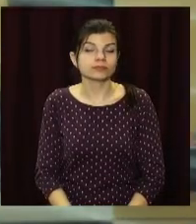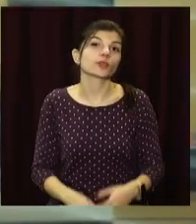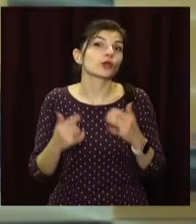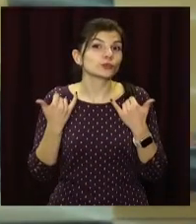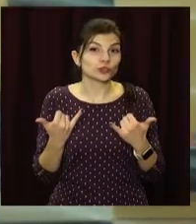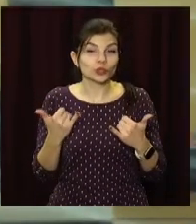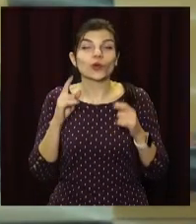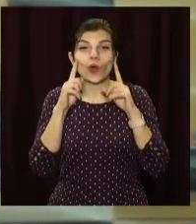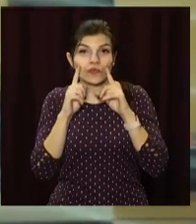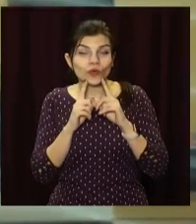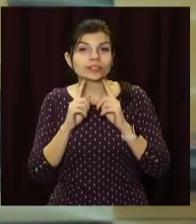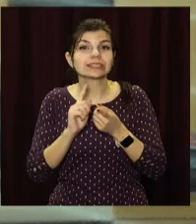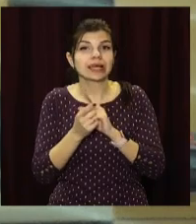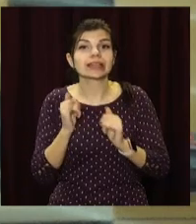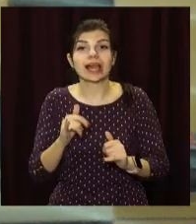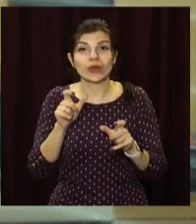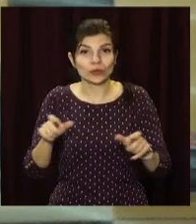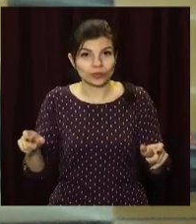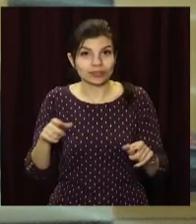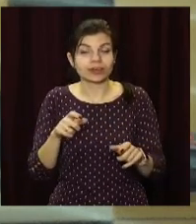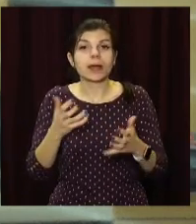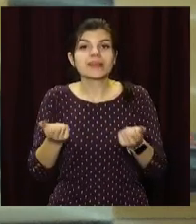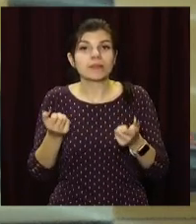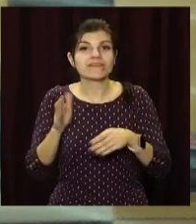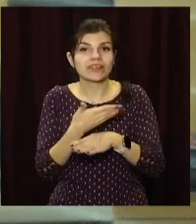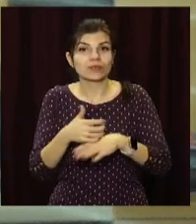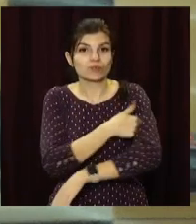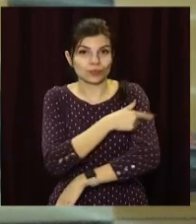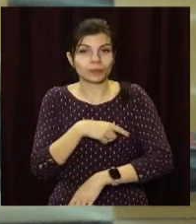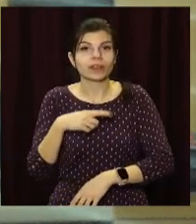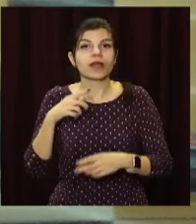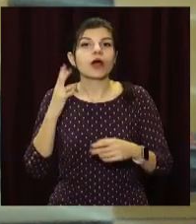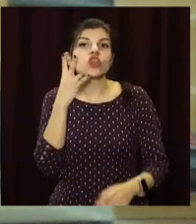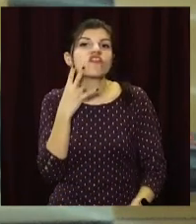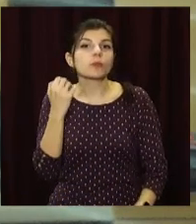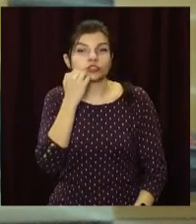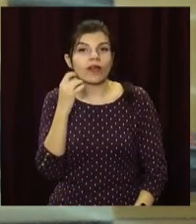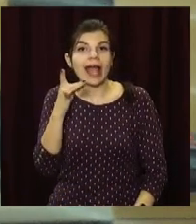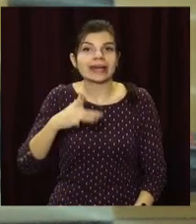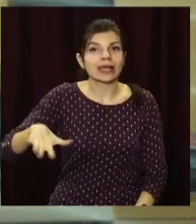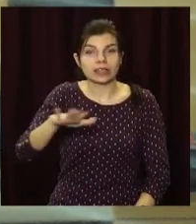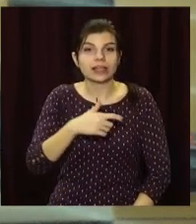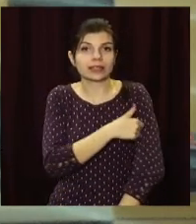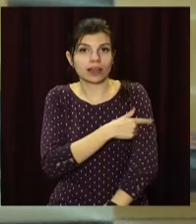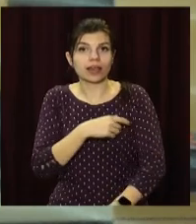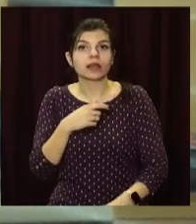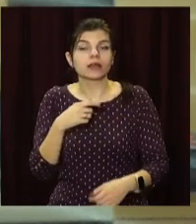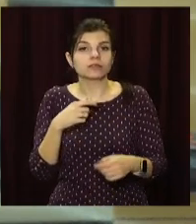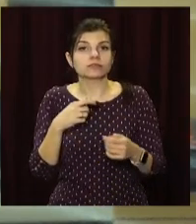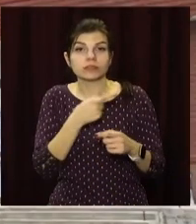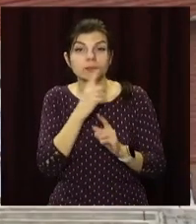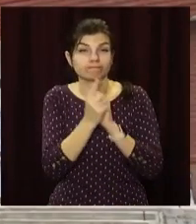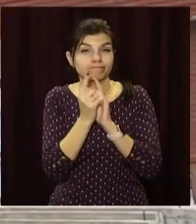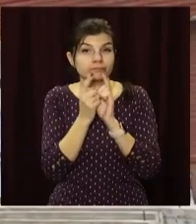Сучасним та комфортним стане для пацієнтів приймальне відділення Новомосковської регіональної лікарні інтенсивного лікування. Реконструкція